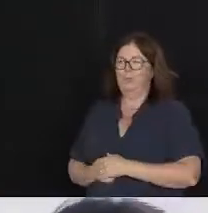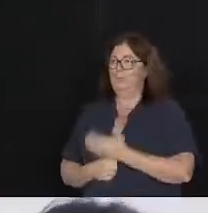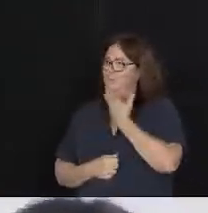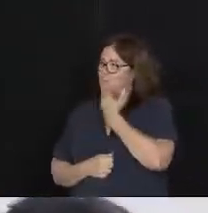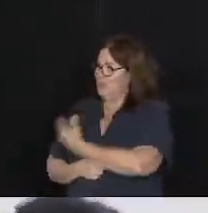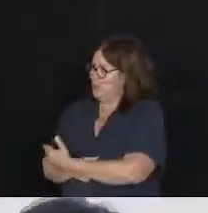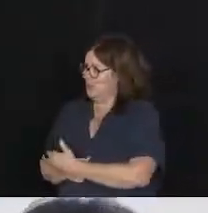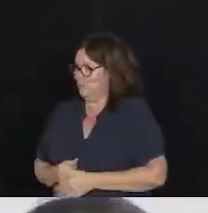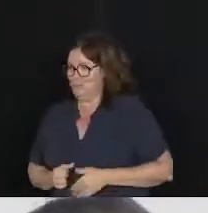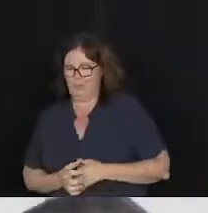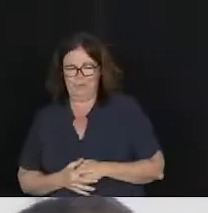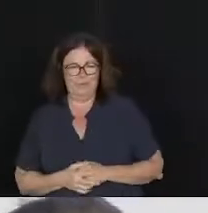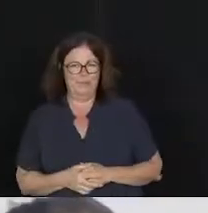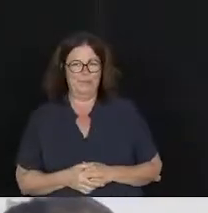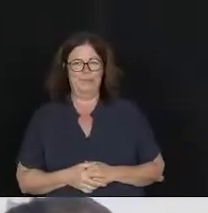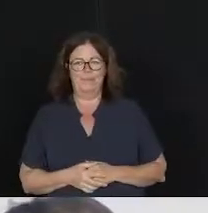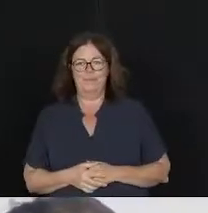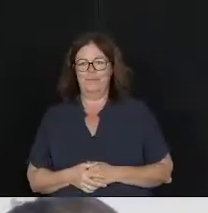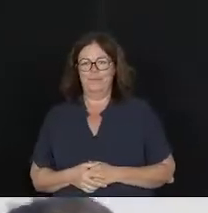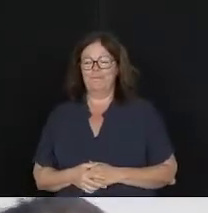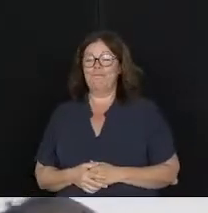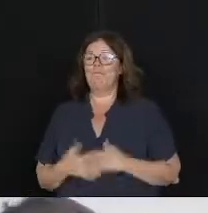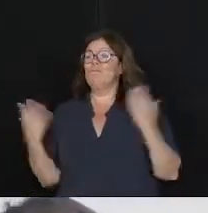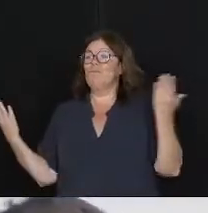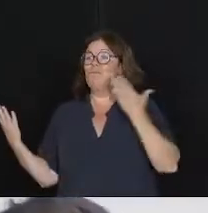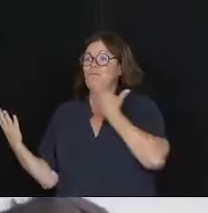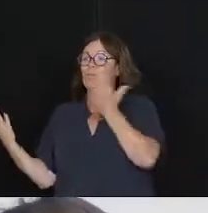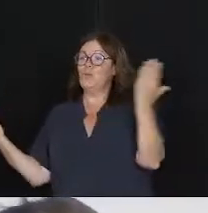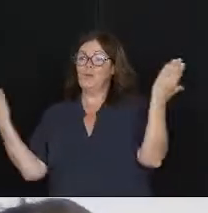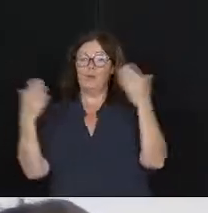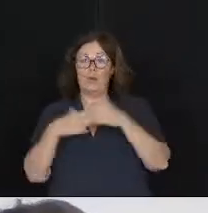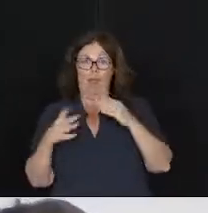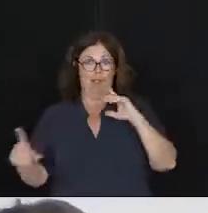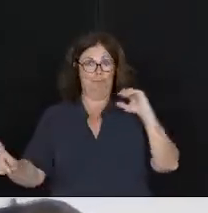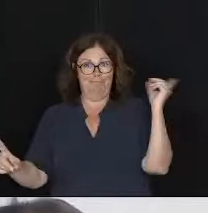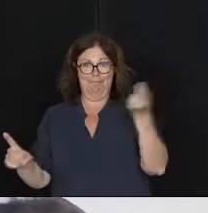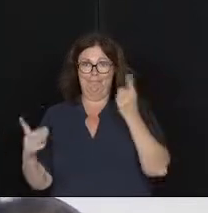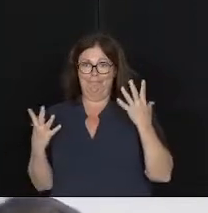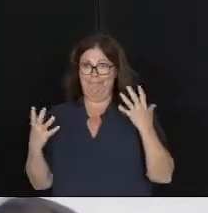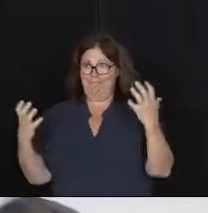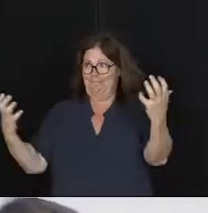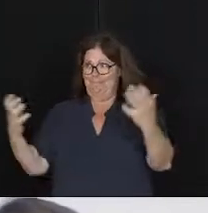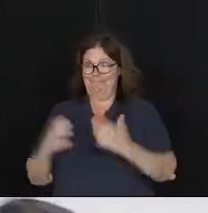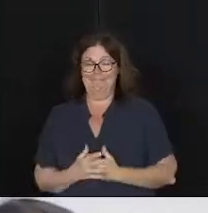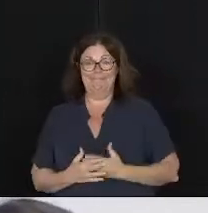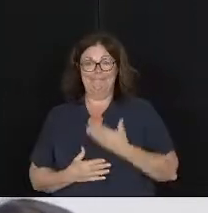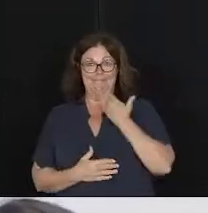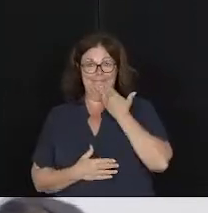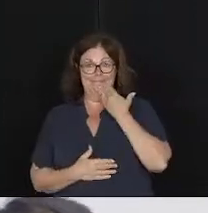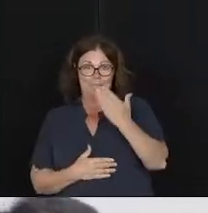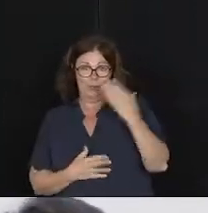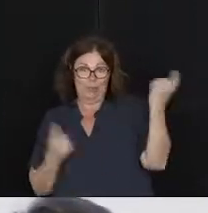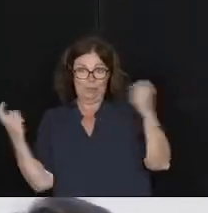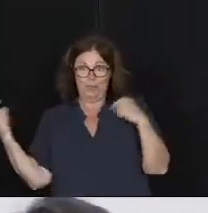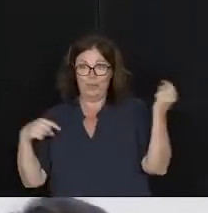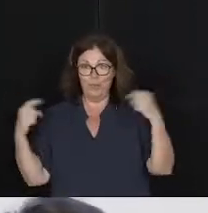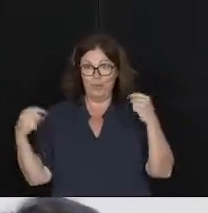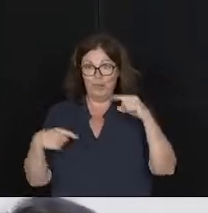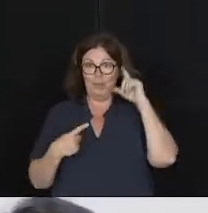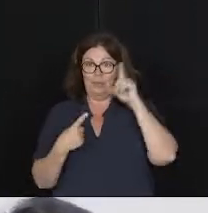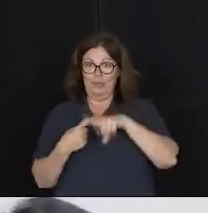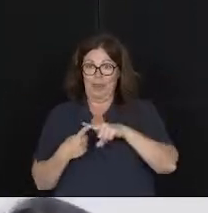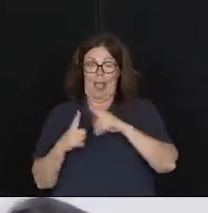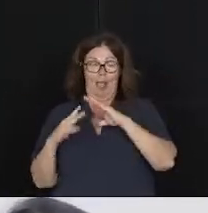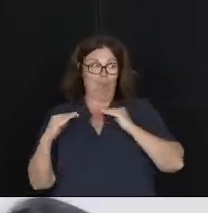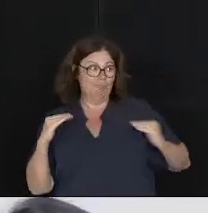beaucoup, Axel. Eh bien, bonsoir à toutes et à tous. Merci beaucoup d'être venus pour assister